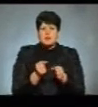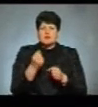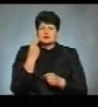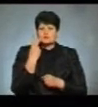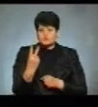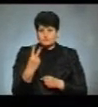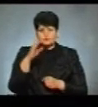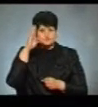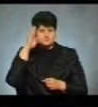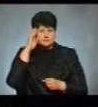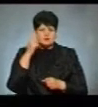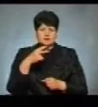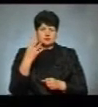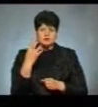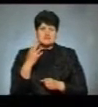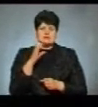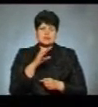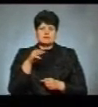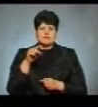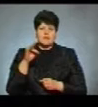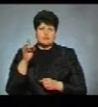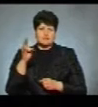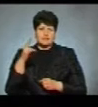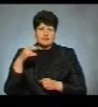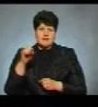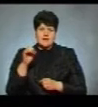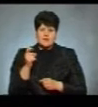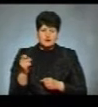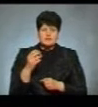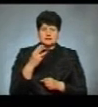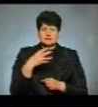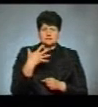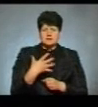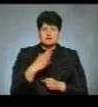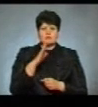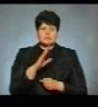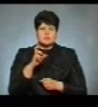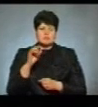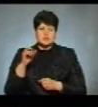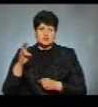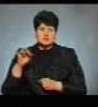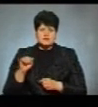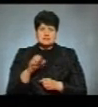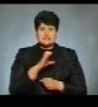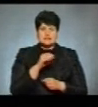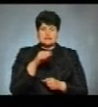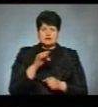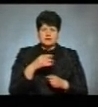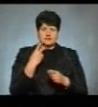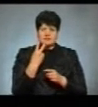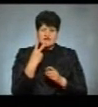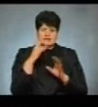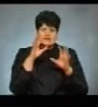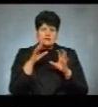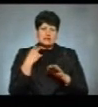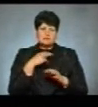скоєнні злочину – 24-річного Сергія Терендеха і 25-річного Володимира Біляшевича. Сергію Терендеху інкримінують 2 статті